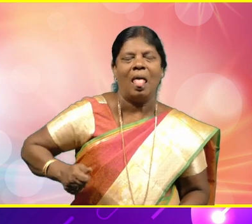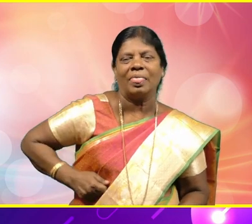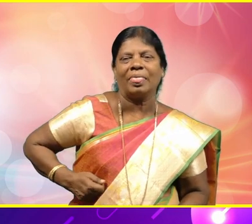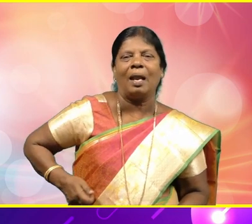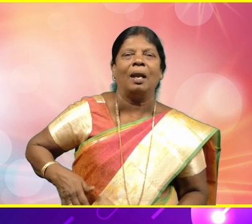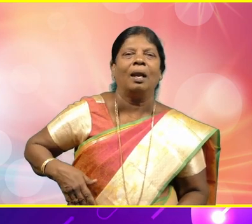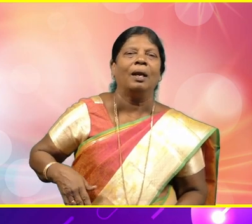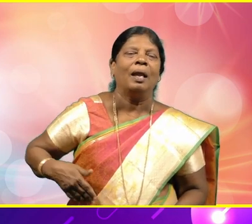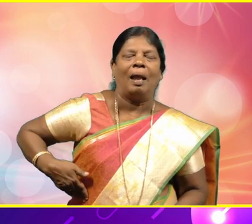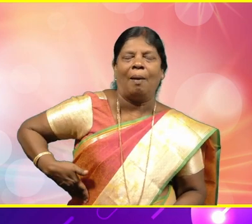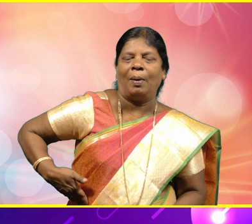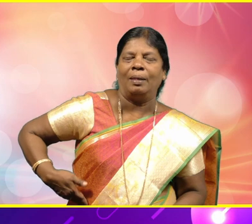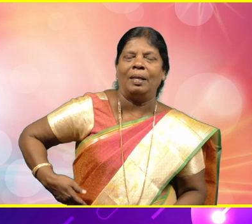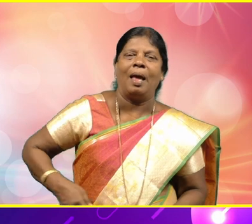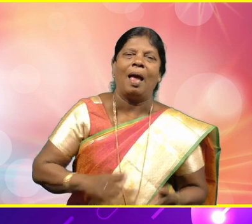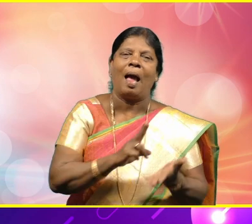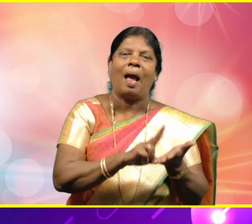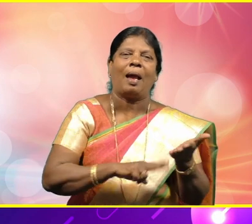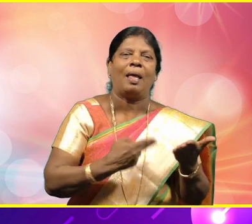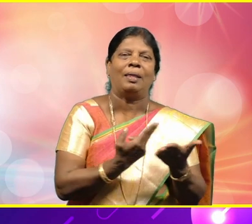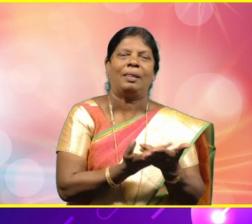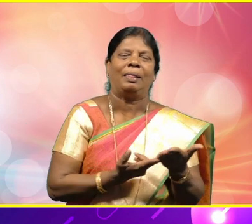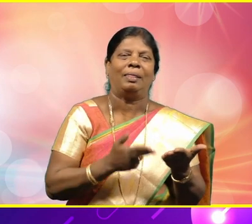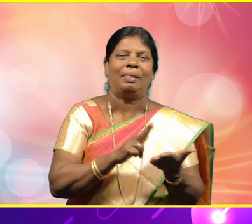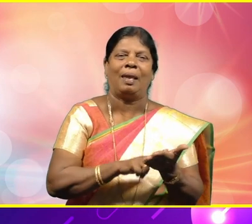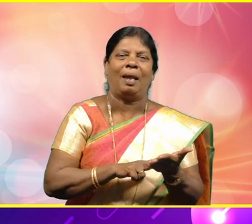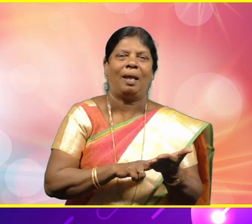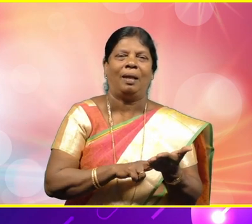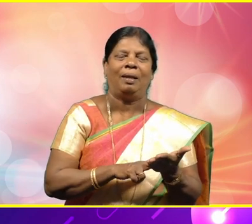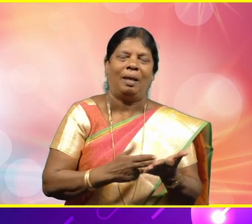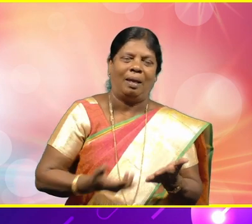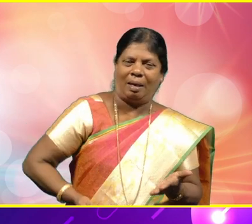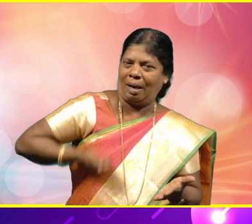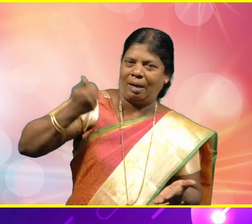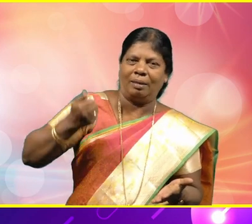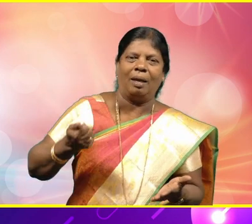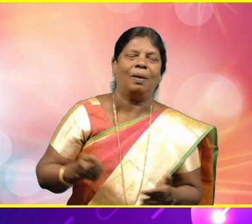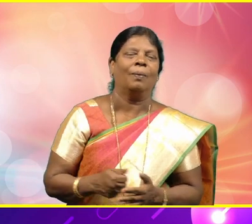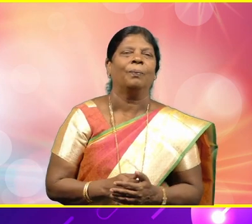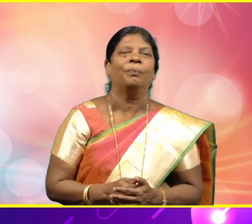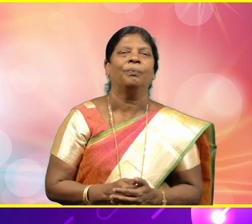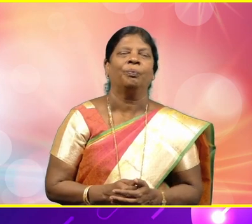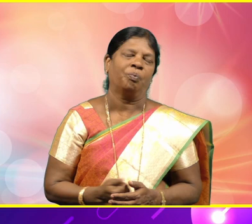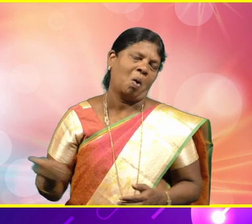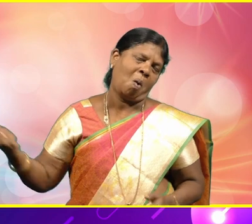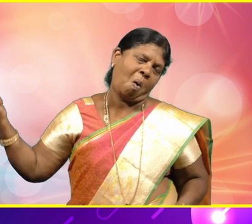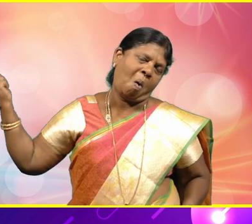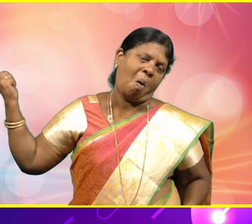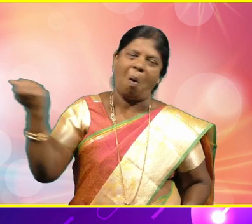தன் இடுப்பிலிருந்து மறைத்து வைத்திருந்த கத்தியை எடுத்தான்.